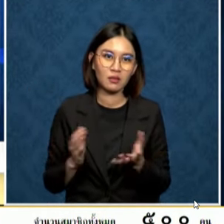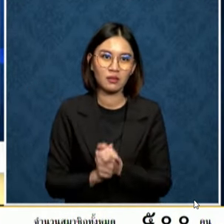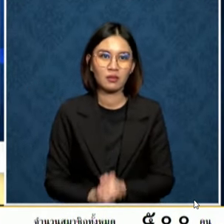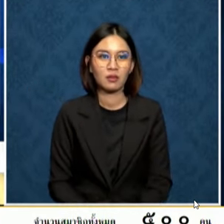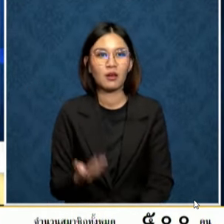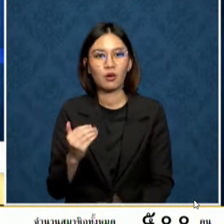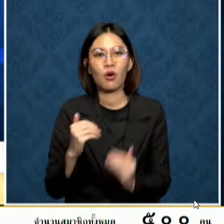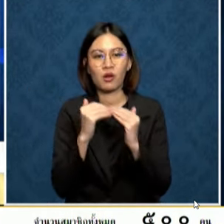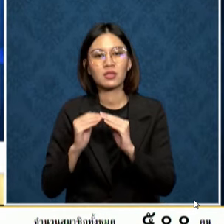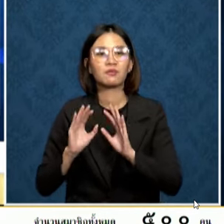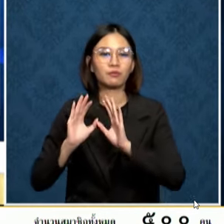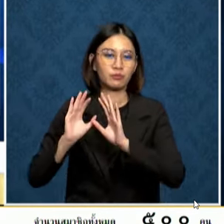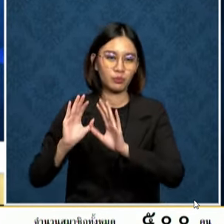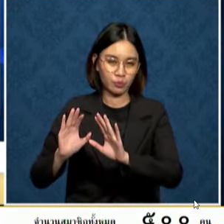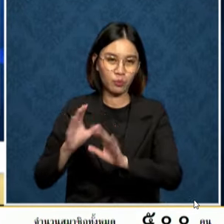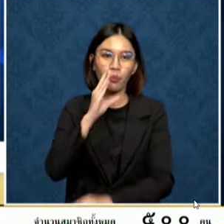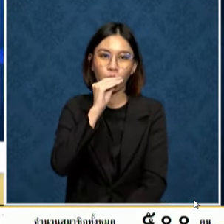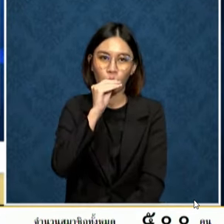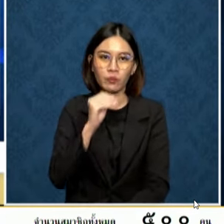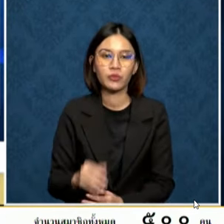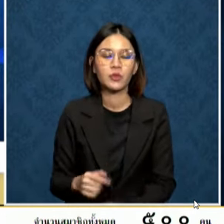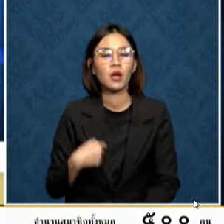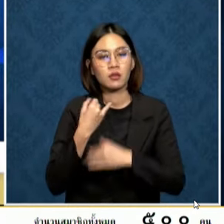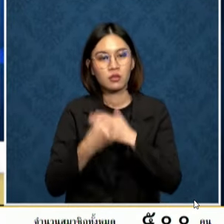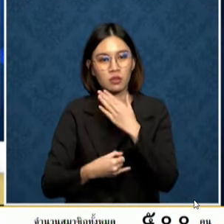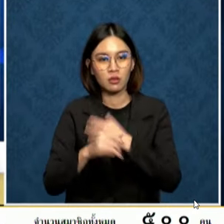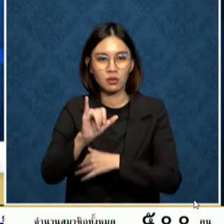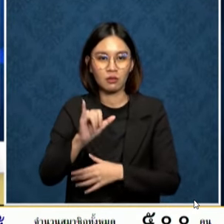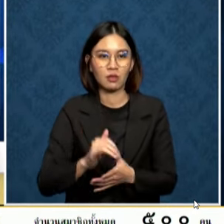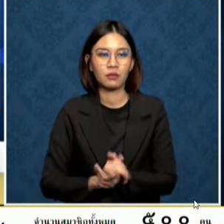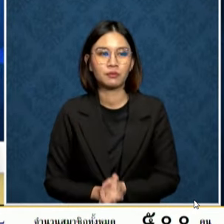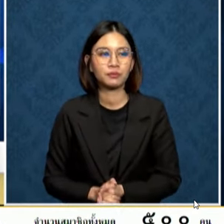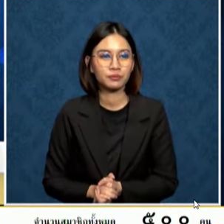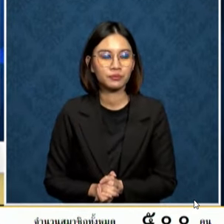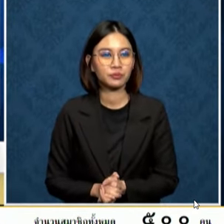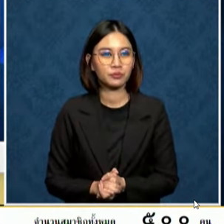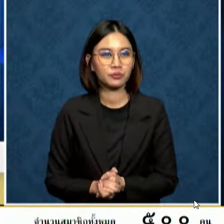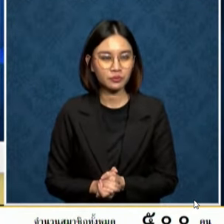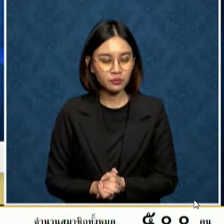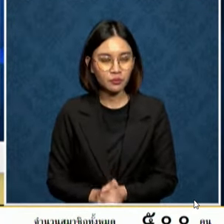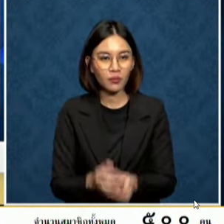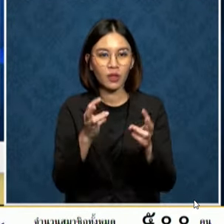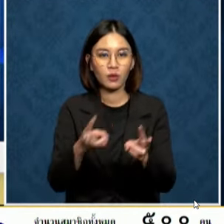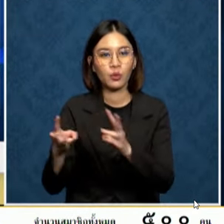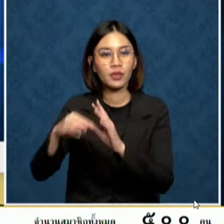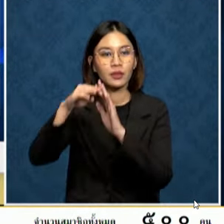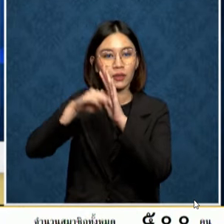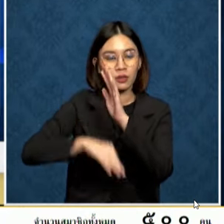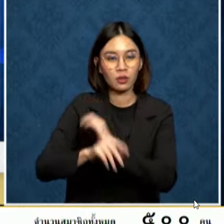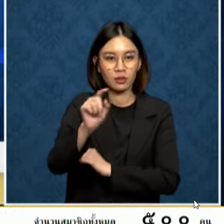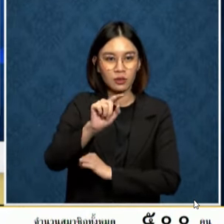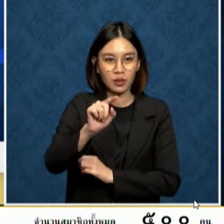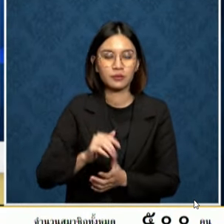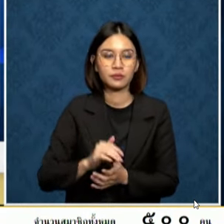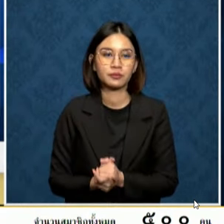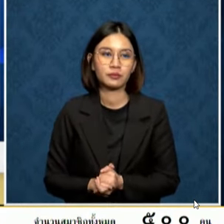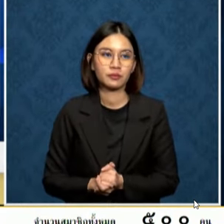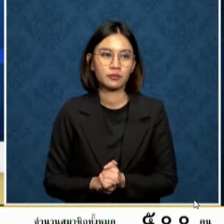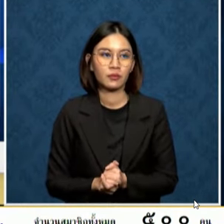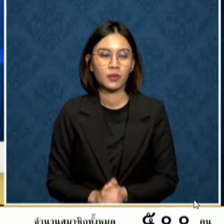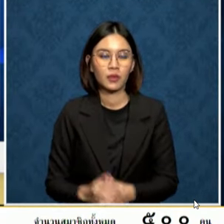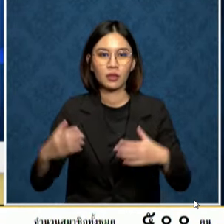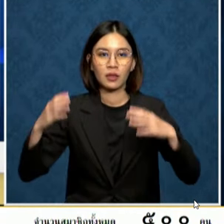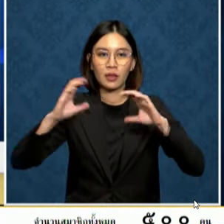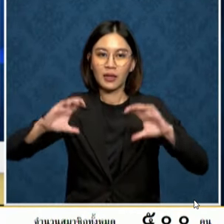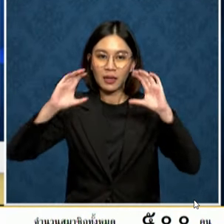ครั่านครัครัผม ยไม่จบทีนี้มัเกิดอะไรข้นอีกแนวทางของผมอย่ี้คร ท่านพทานคือรัฐ